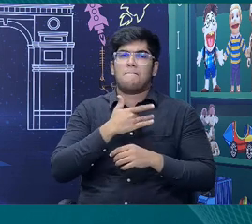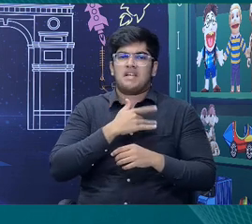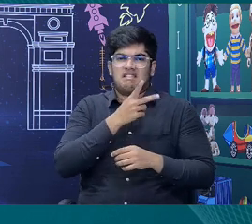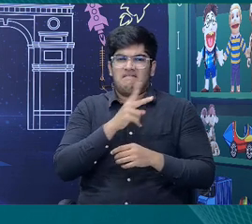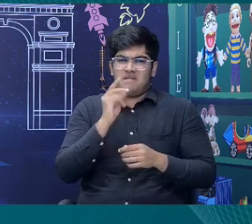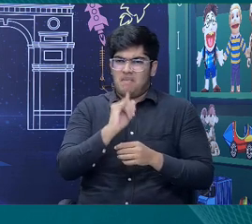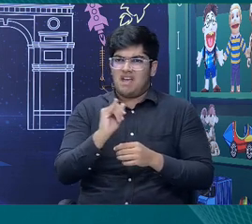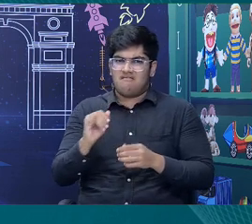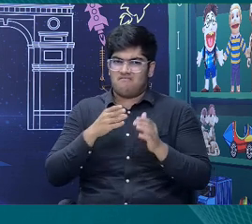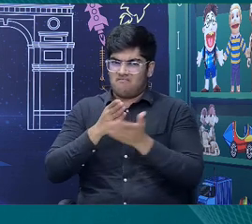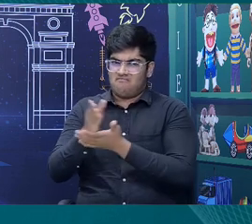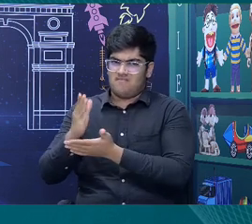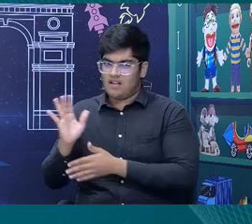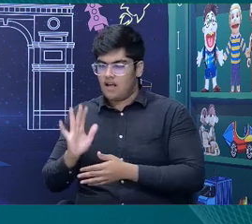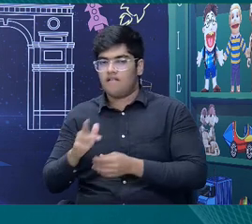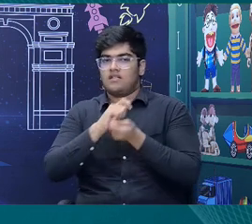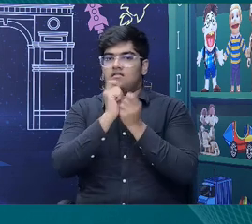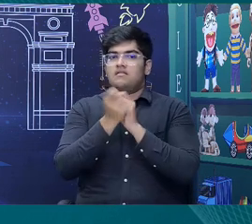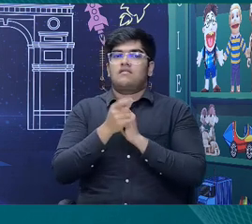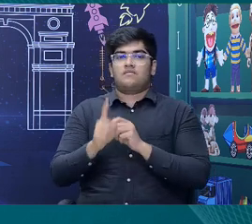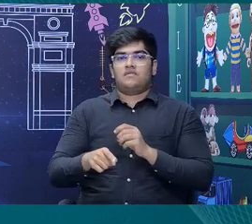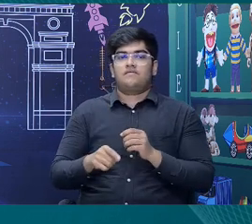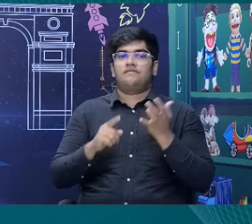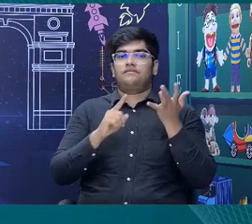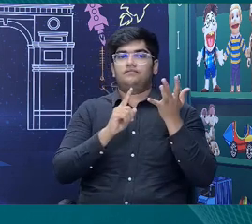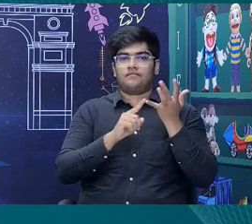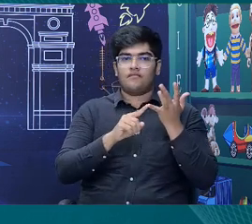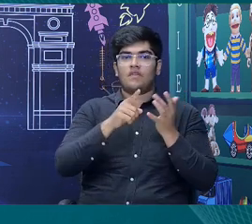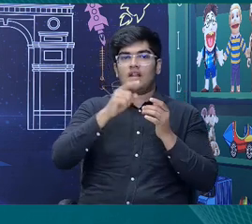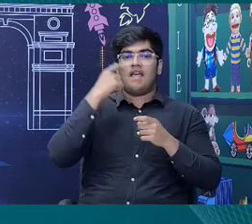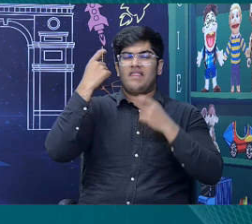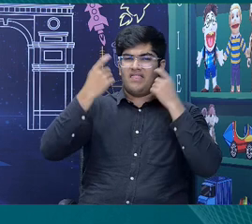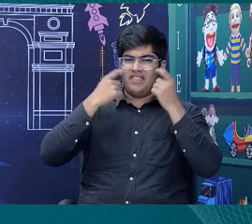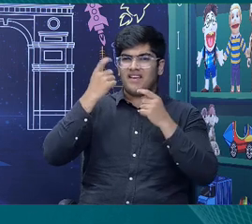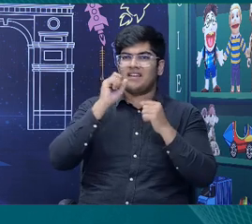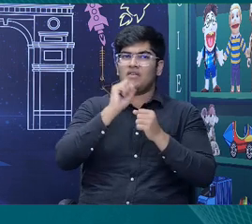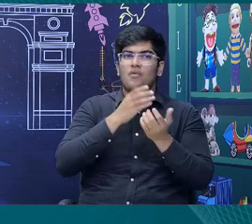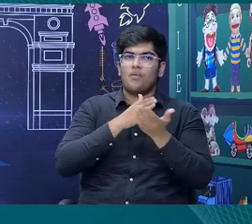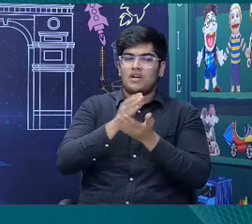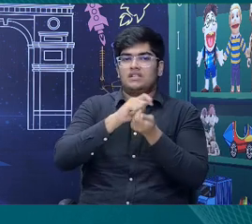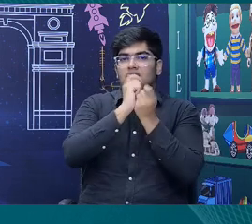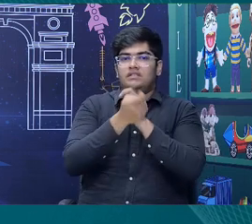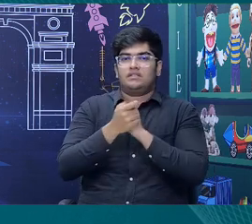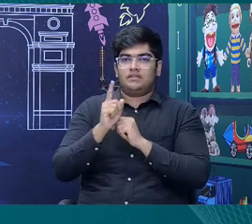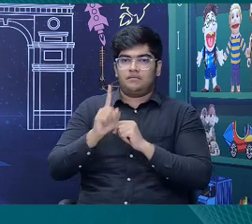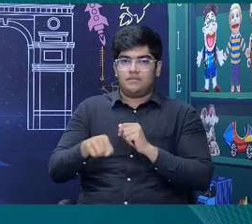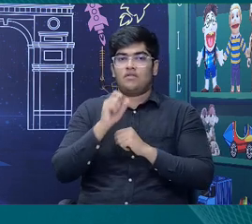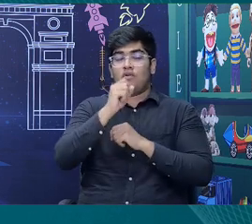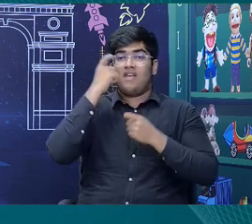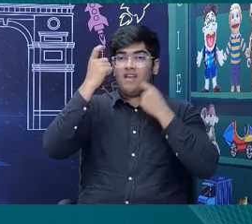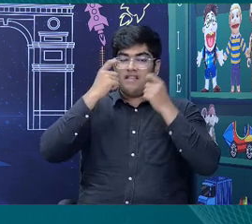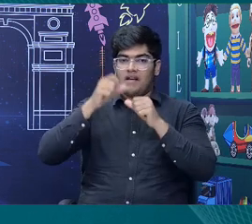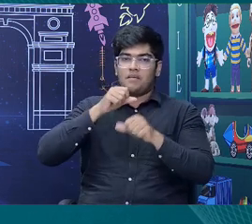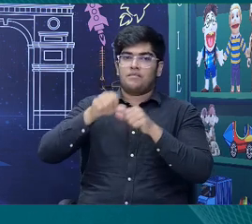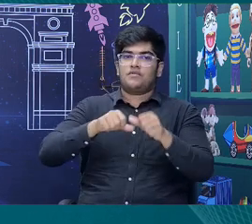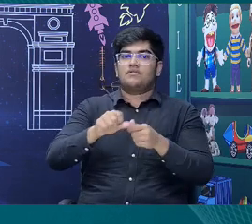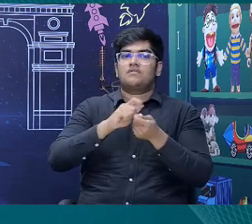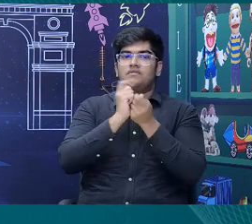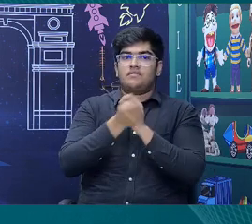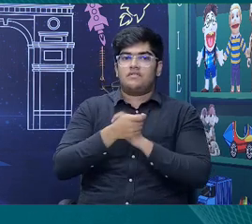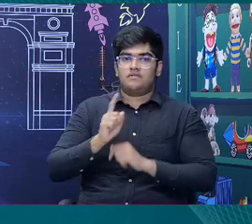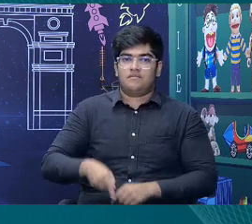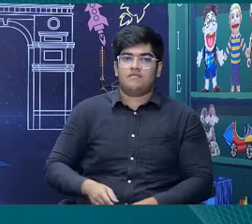हैं चेंजिंग थिंकिंग पैटर्स समथिंग सिमिलर अपने जो हमारा सोच है थॉट प्रोसेस है उसमें चेंजेज लाना अपने